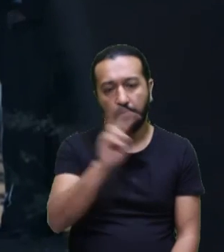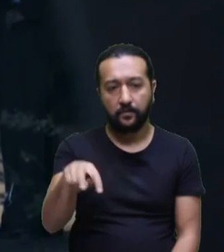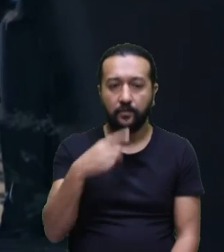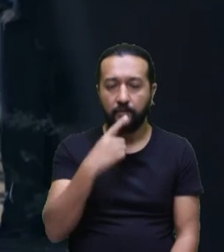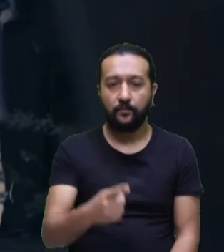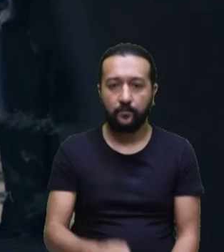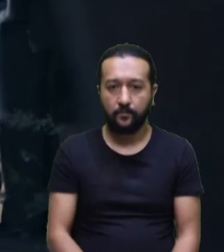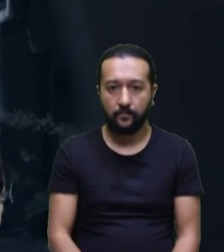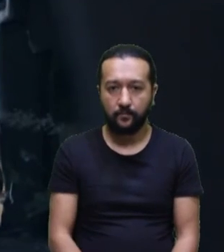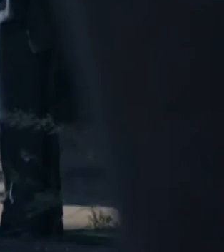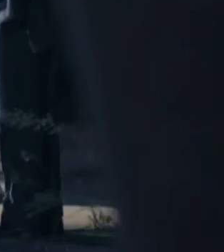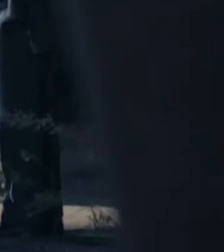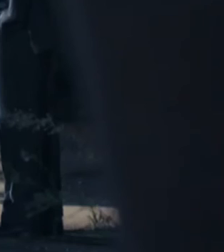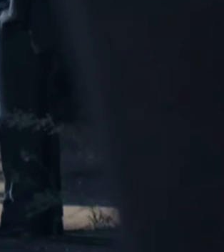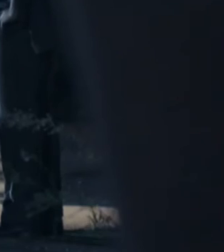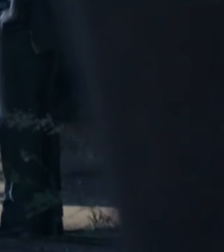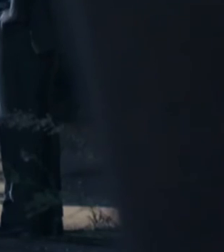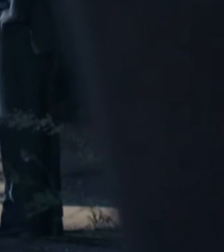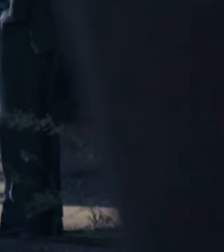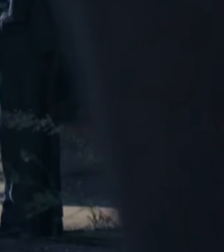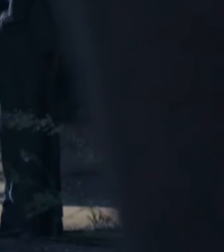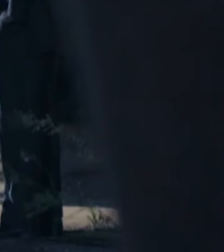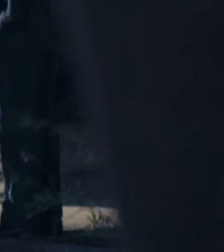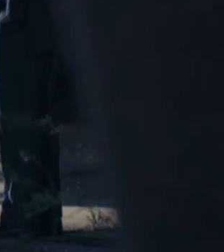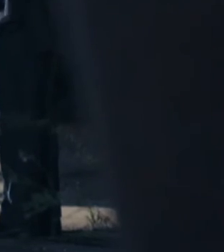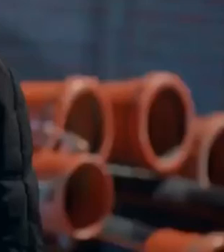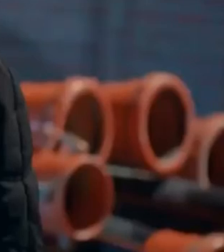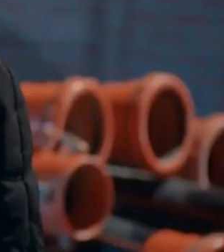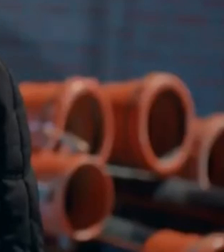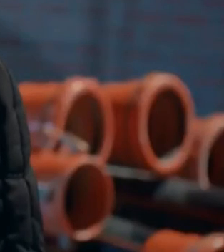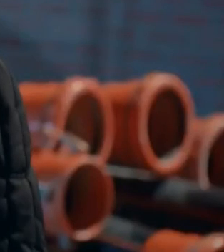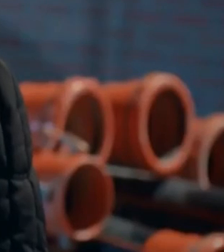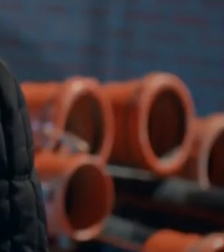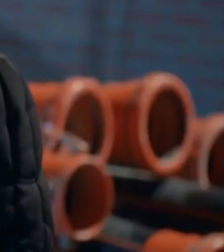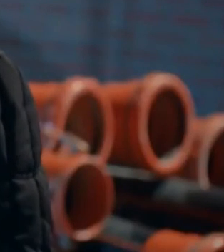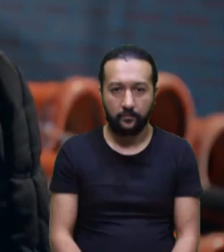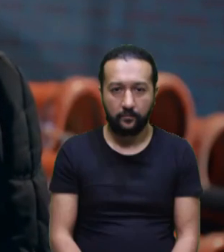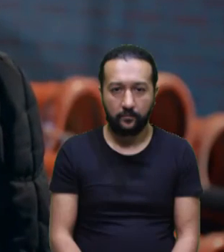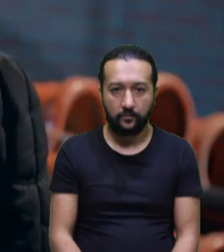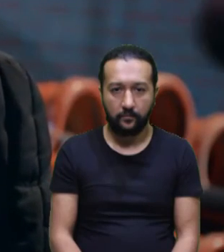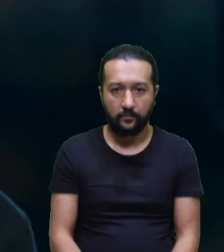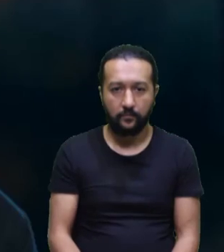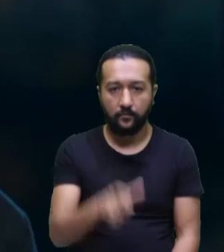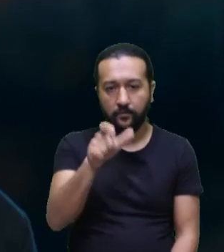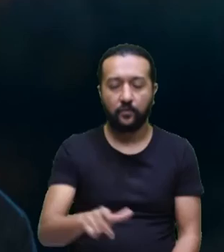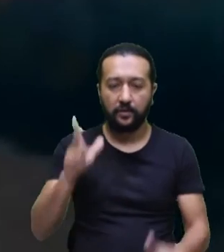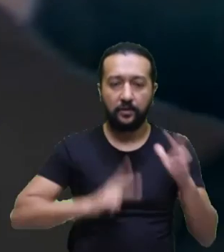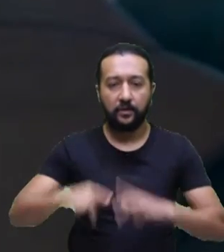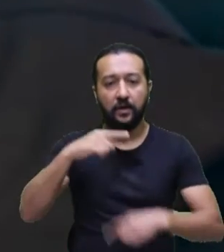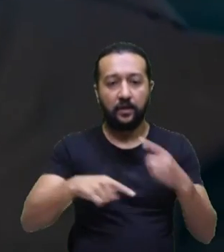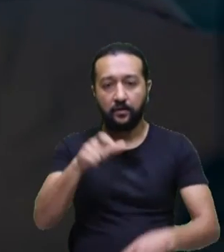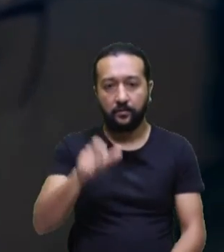İn aşağı. Sakallı diğerlerinin ortasına geçti. Öbürü kapının yanında bekliyor. Kerim indi arabadan. Üstüne